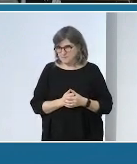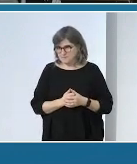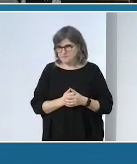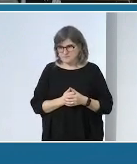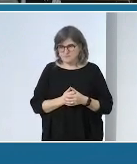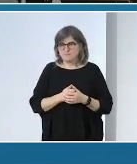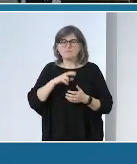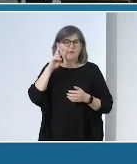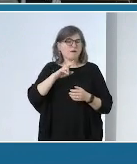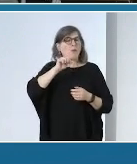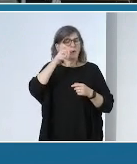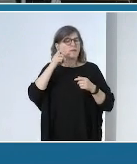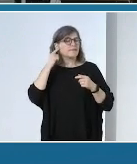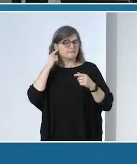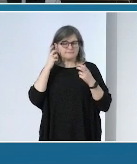parler vraiment du vestibule.